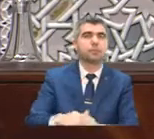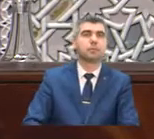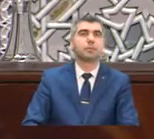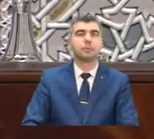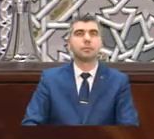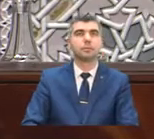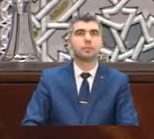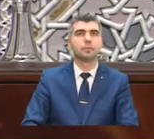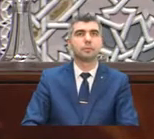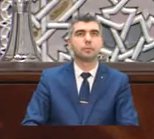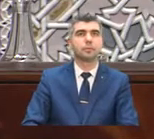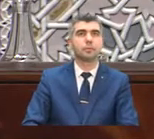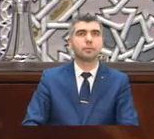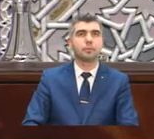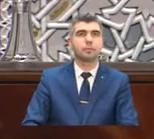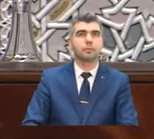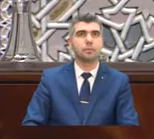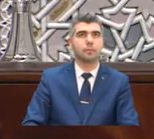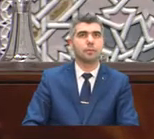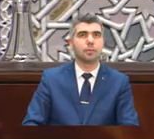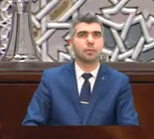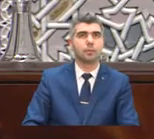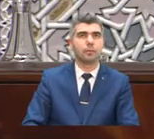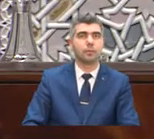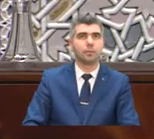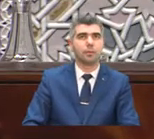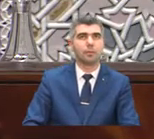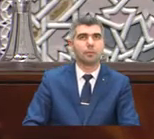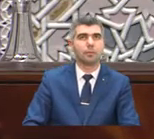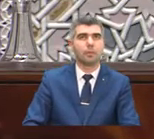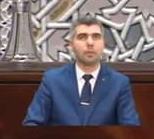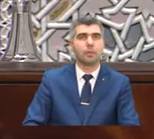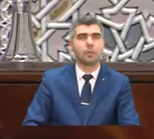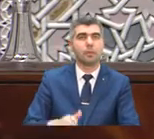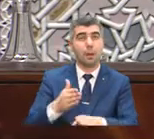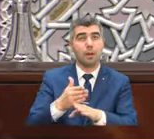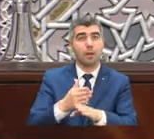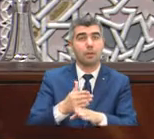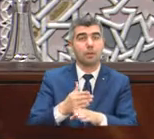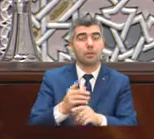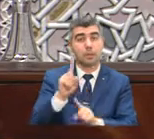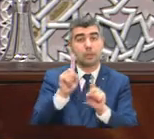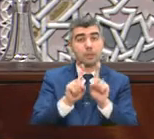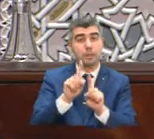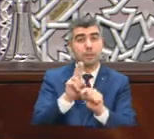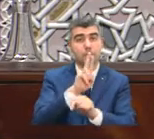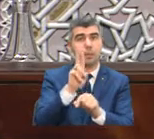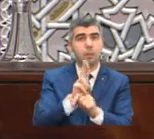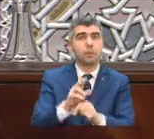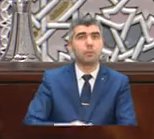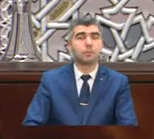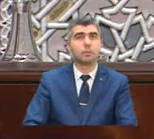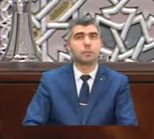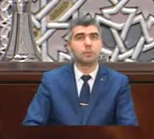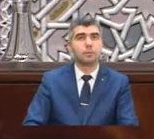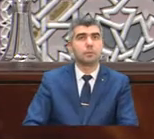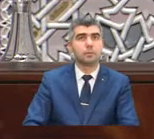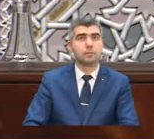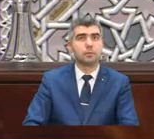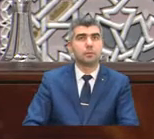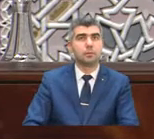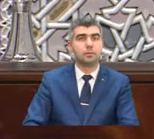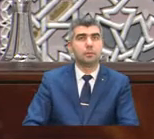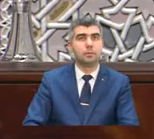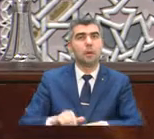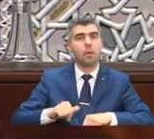تعقيبكم ردكم سيد أو وقبل ذلك هل هناك من تعقيب إضافي حول هذا السؤال؟ كلمة